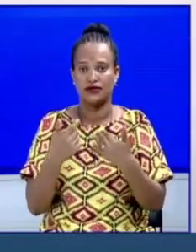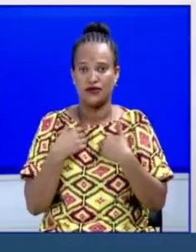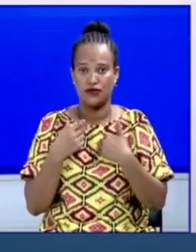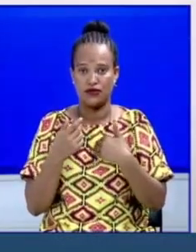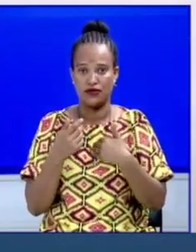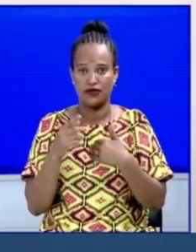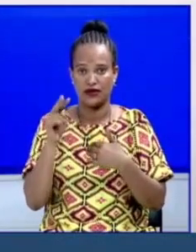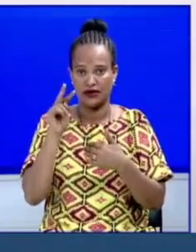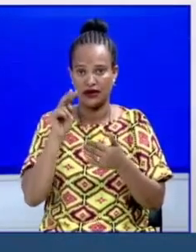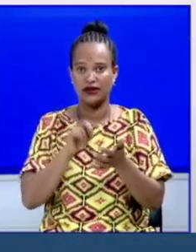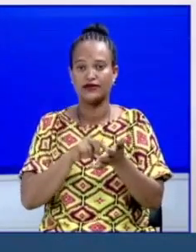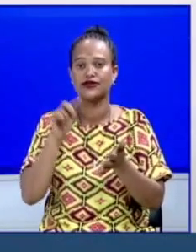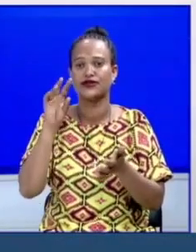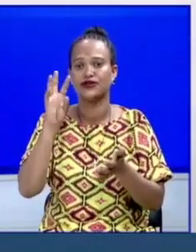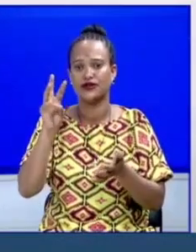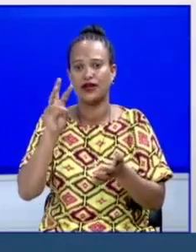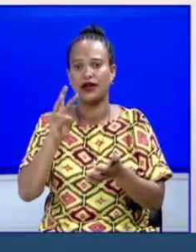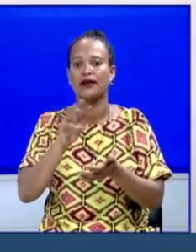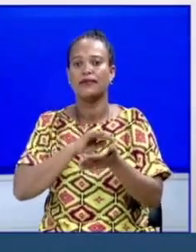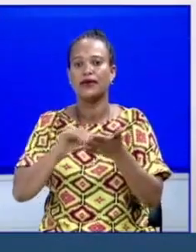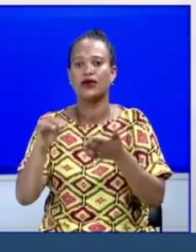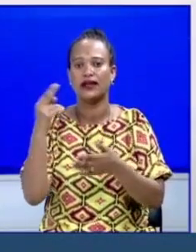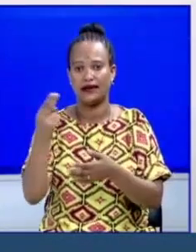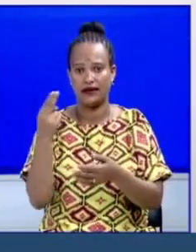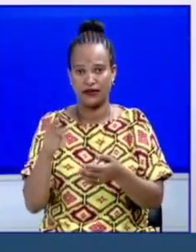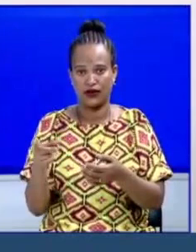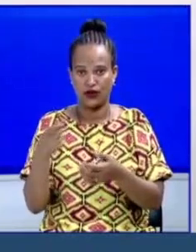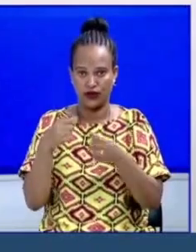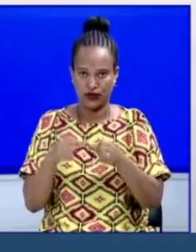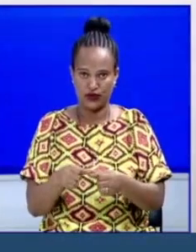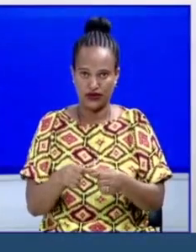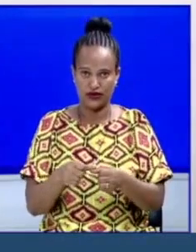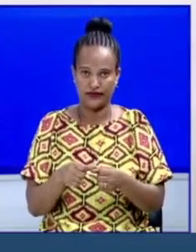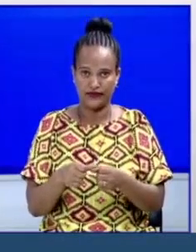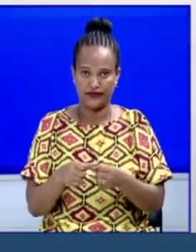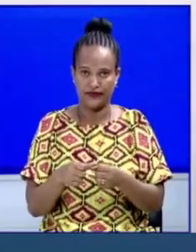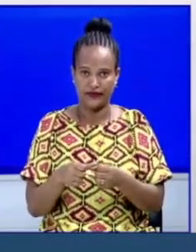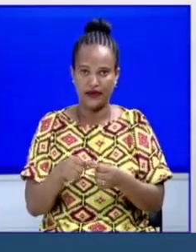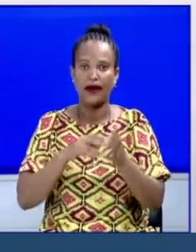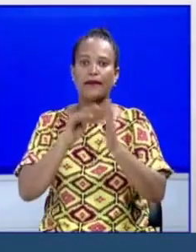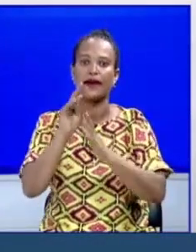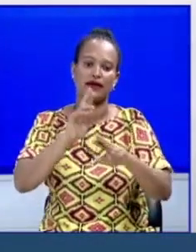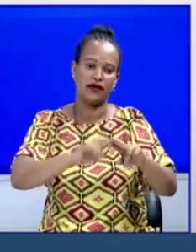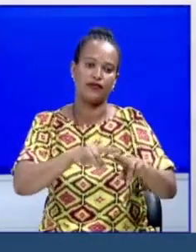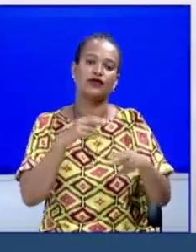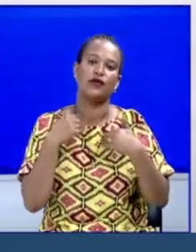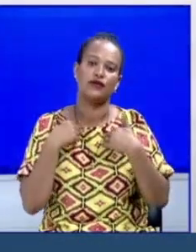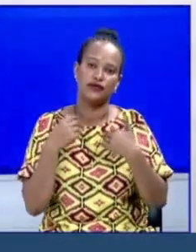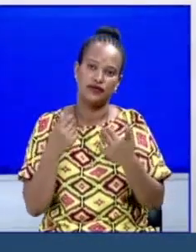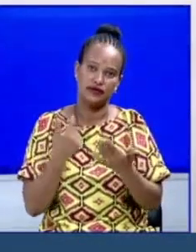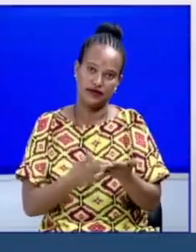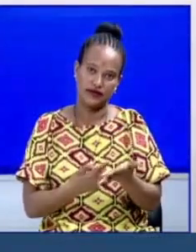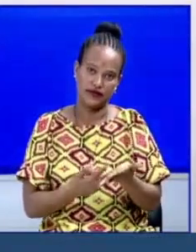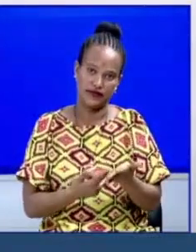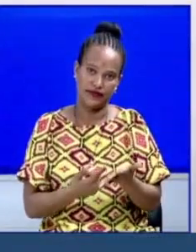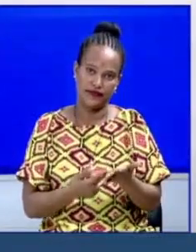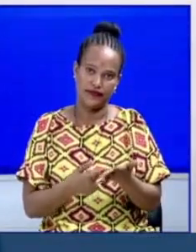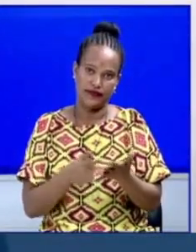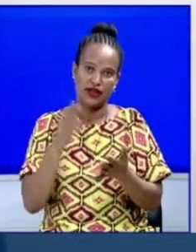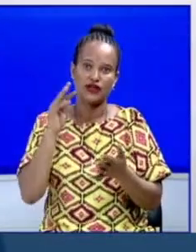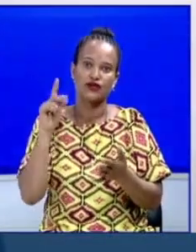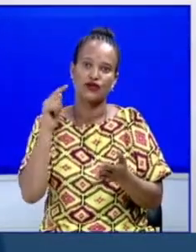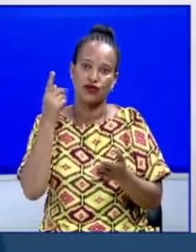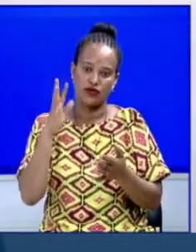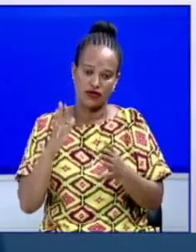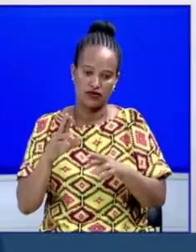ልዕሊ 2.6 ሚልዮን ተጠቀምቲ ክኸውን ዝኽእል ኣብ መቐለ እዩ ዘሎ። እዚ ስቶር ቀይሩና ኣብ